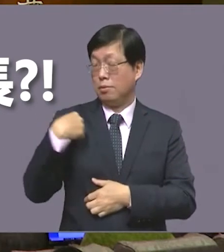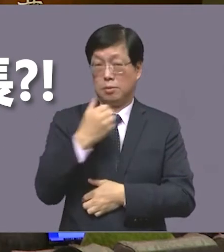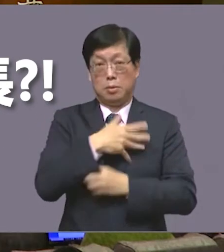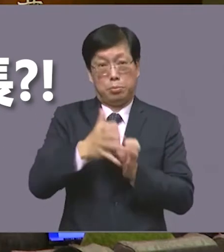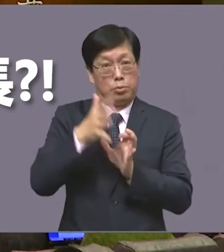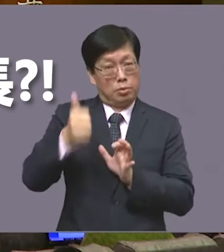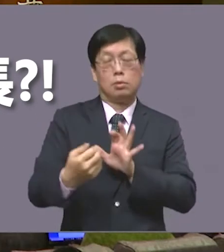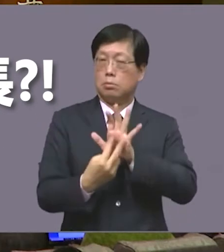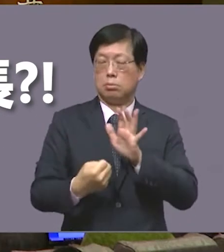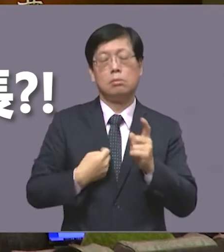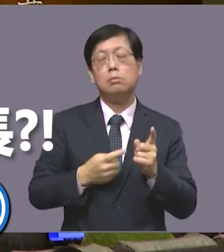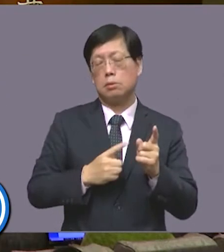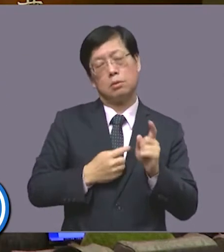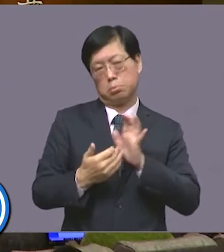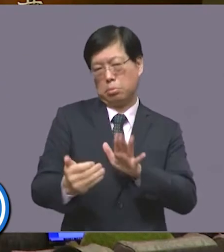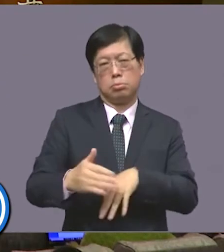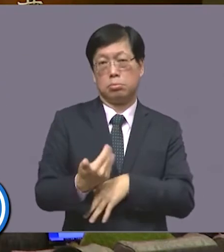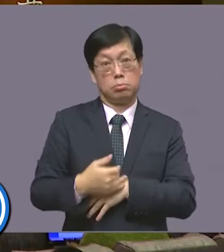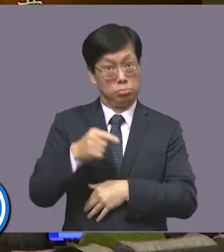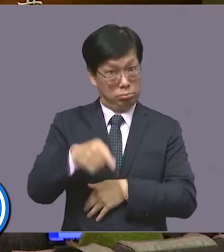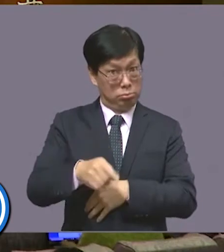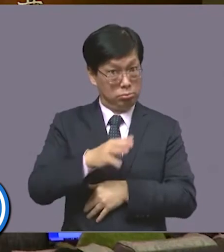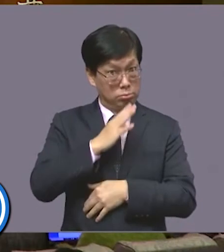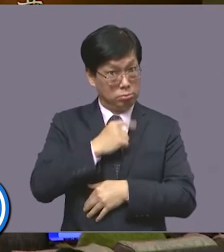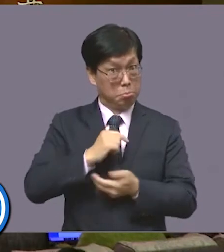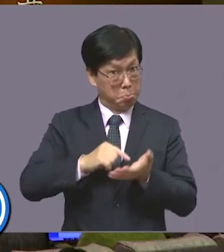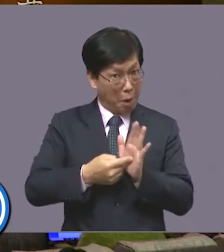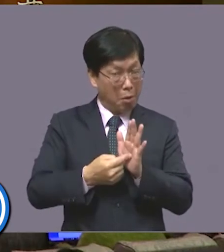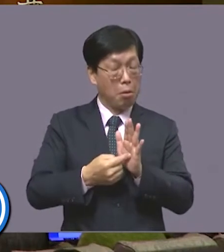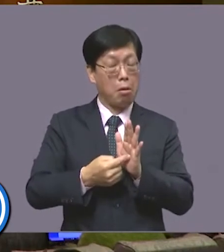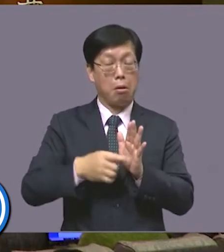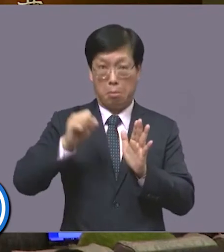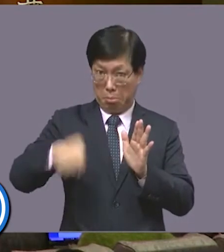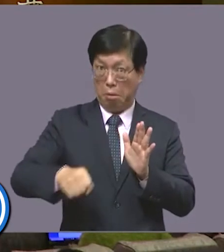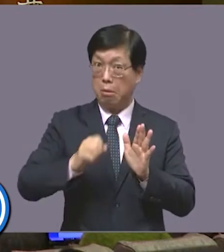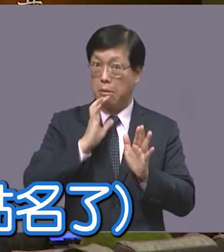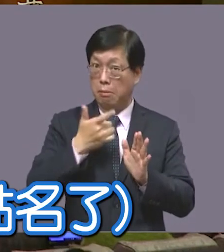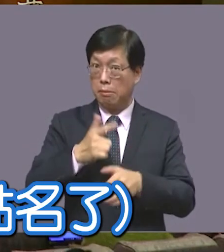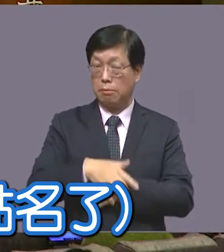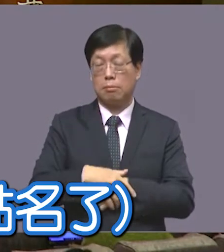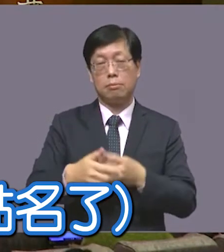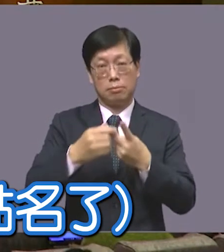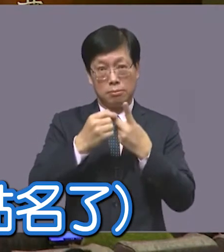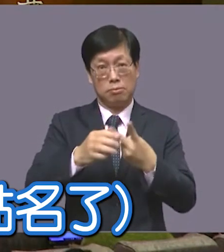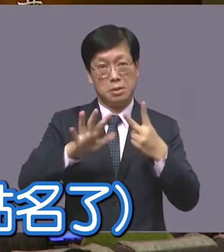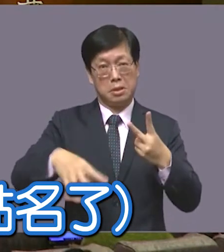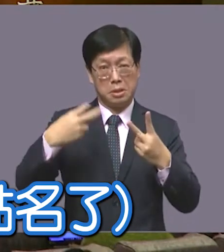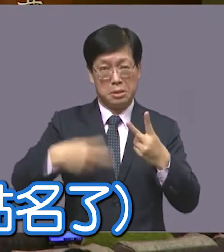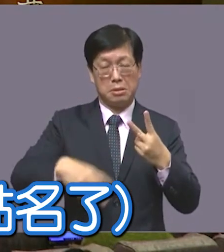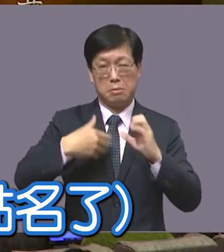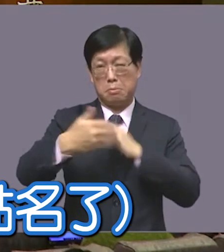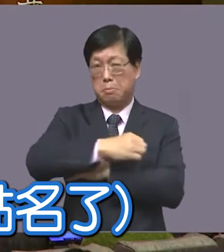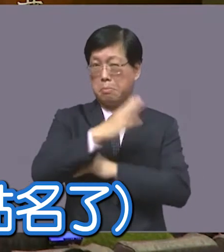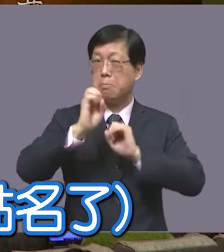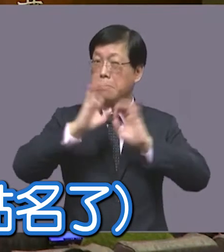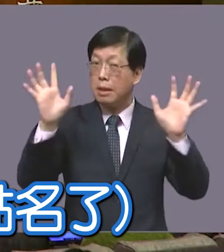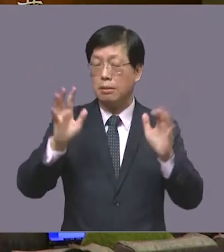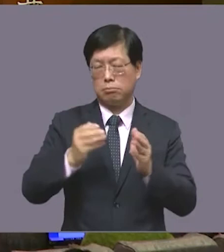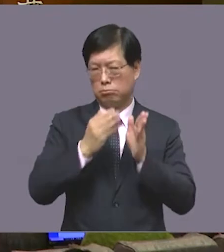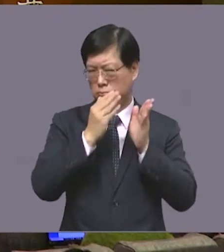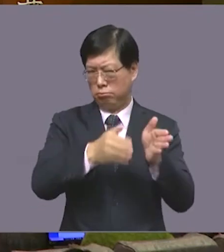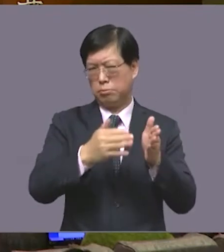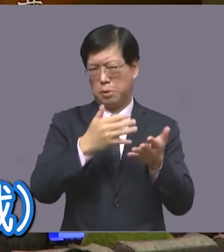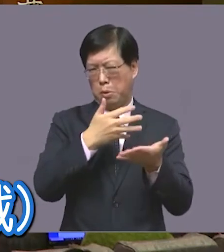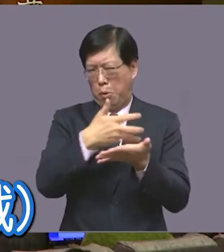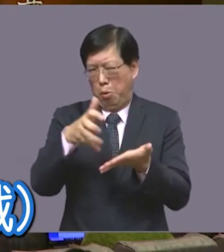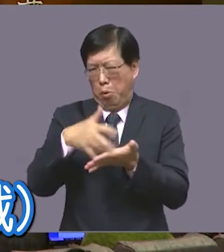也表示不排斥，这算是一个表态吗？那第二个问题就是，今天有媒体报道说就是点名了多